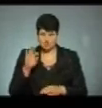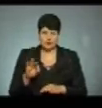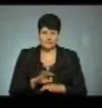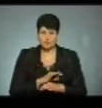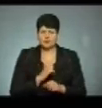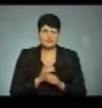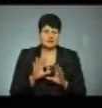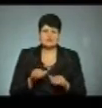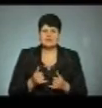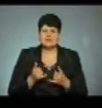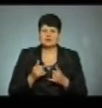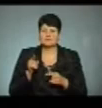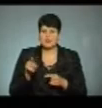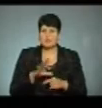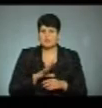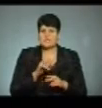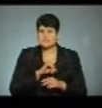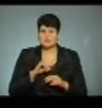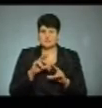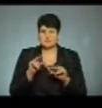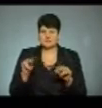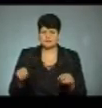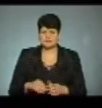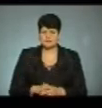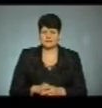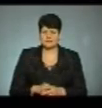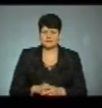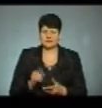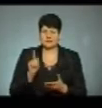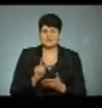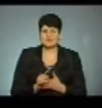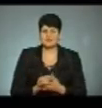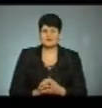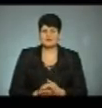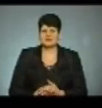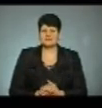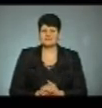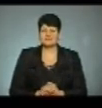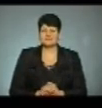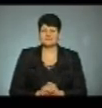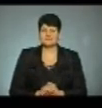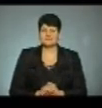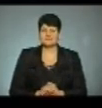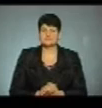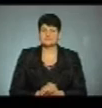робити все, аби вона була найщасливішою? Безумовно. Безумовно. Клятися.